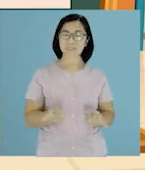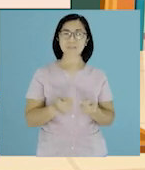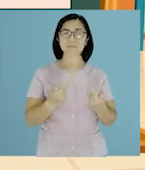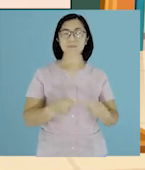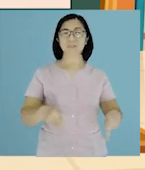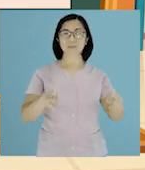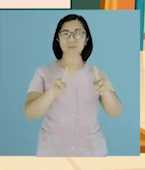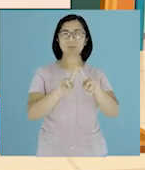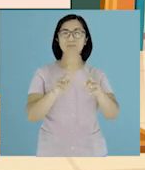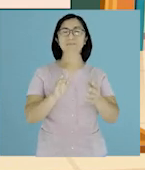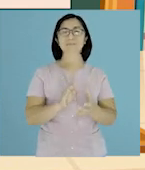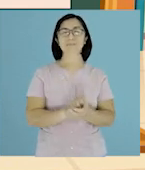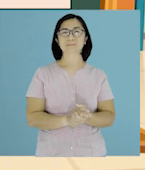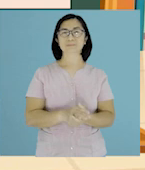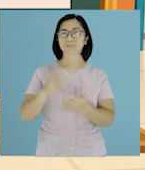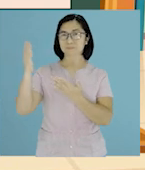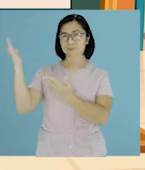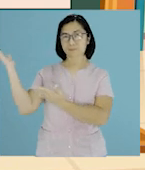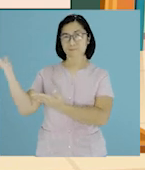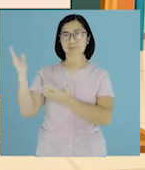place value.